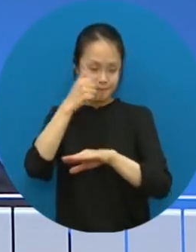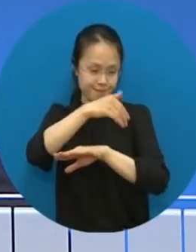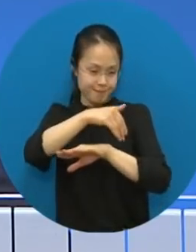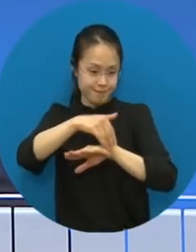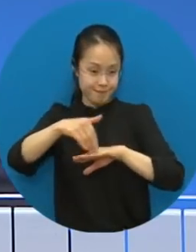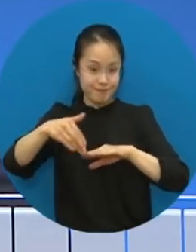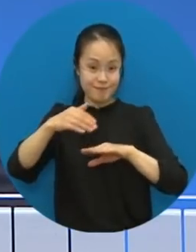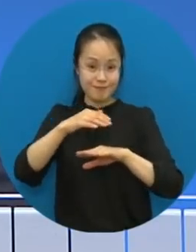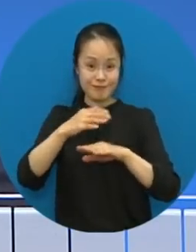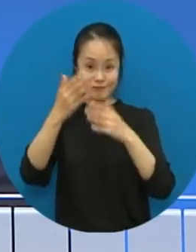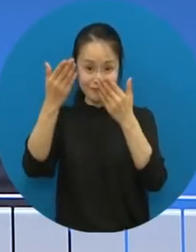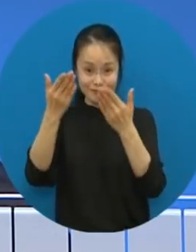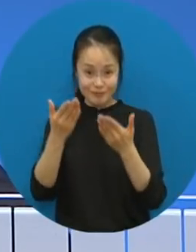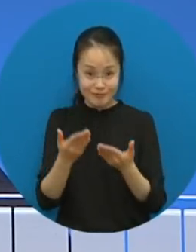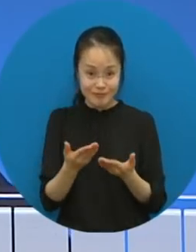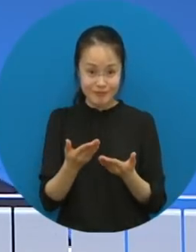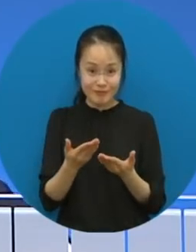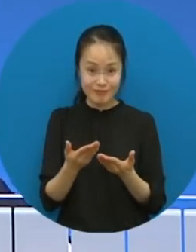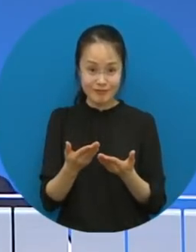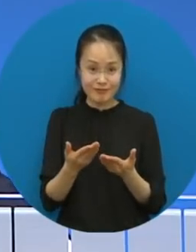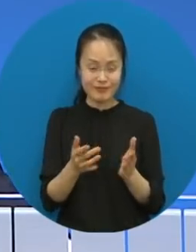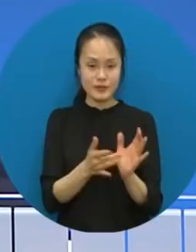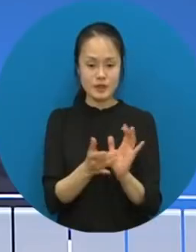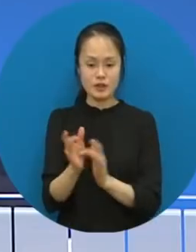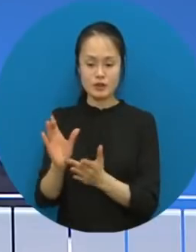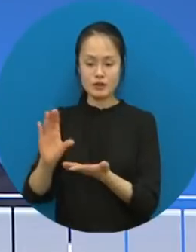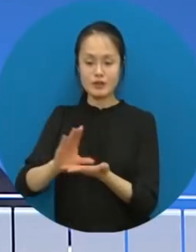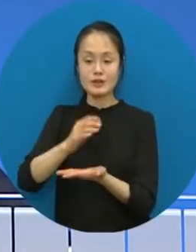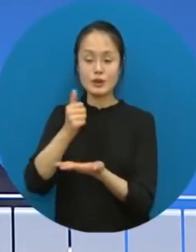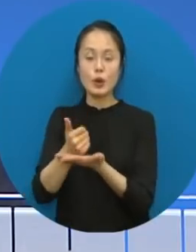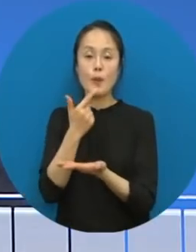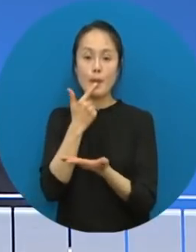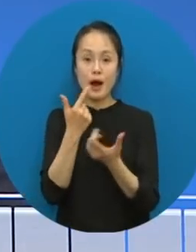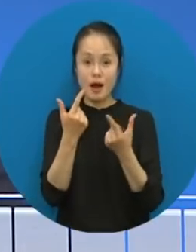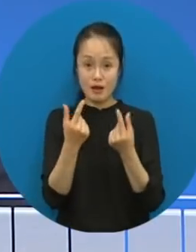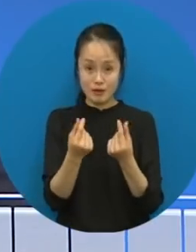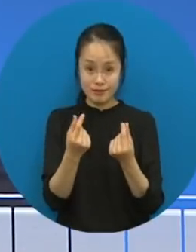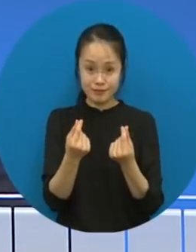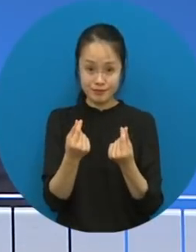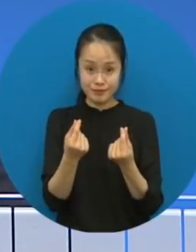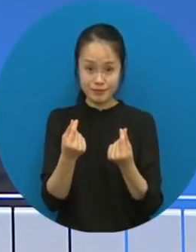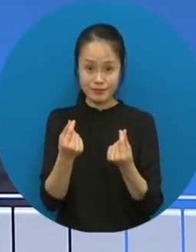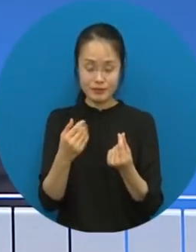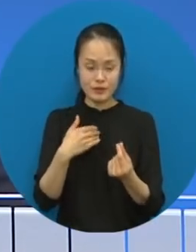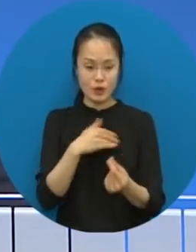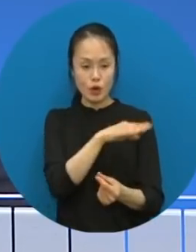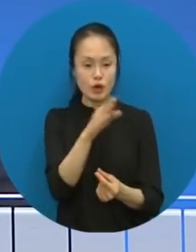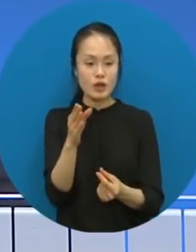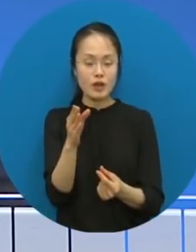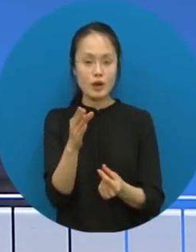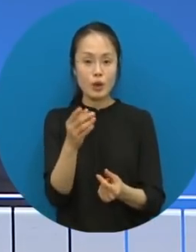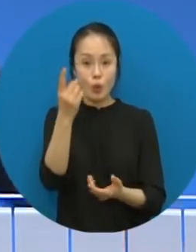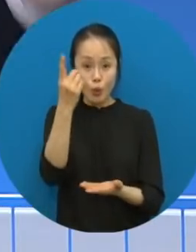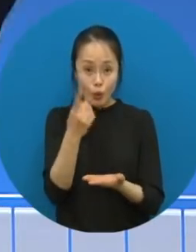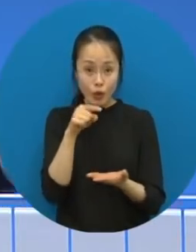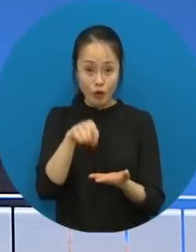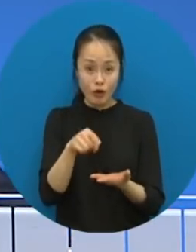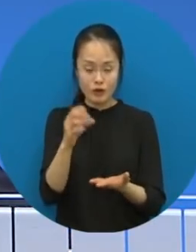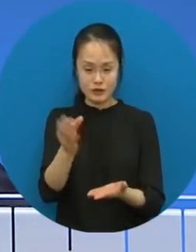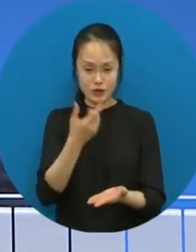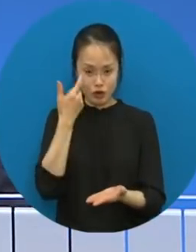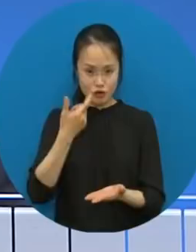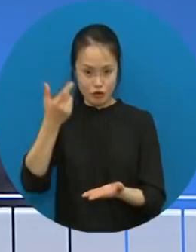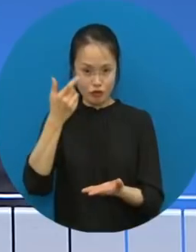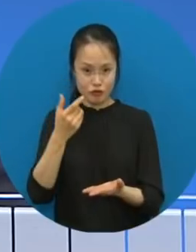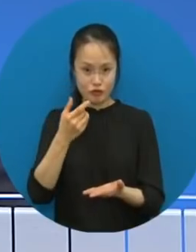이 땅에 오실 때도 우리에게 계속 선포하셨듯이 내가 너에게 온 것은 불과 성령으로 세례를 주려 함이니 내가 가면